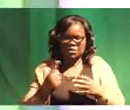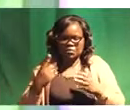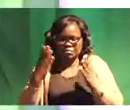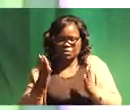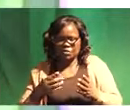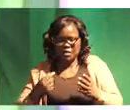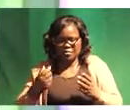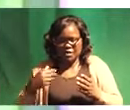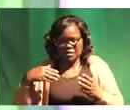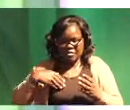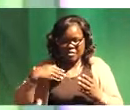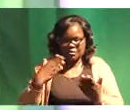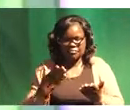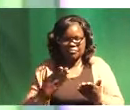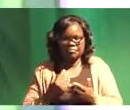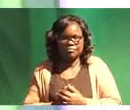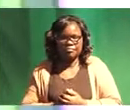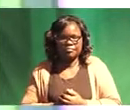kwa mfuko. Kama namna gani?